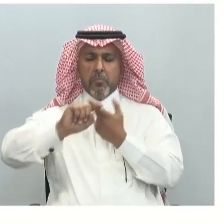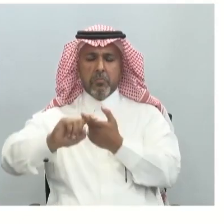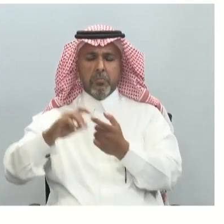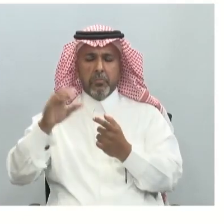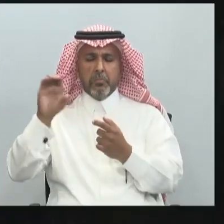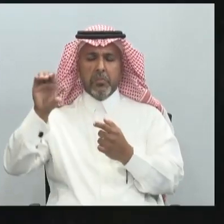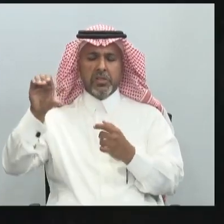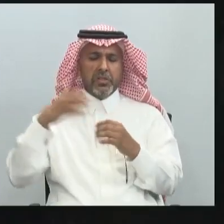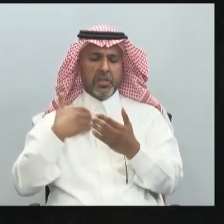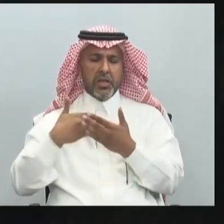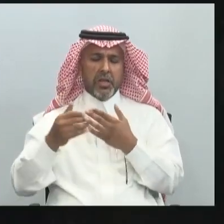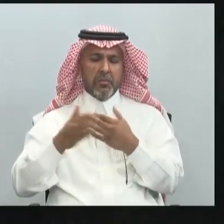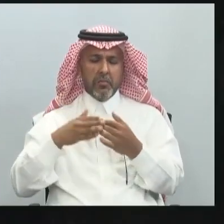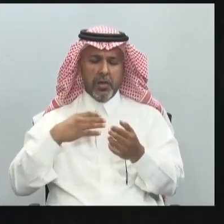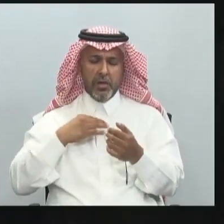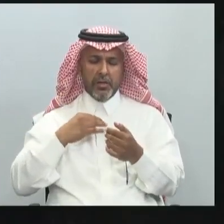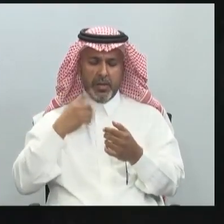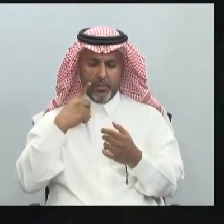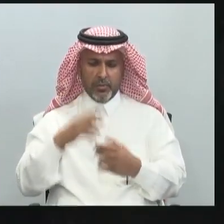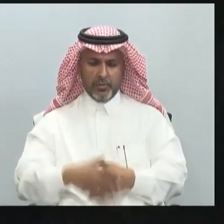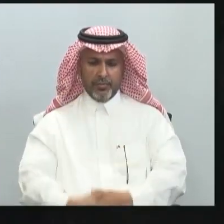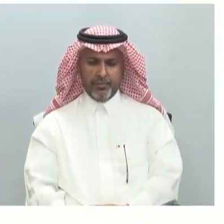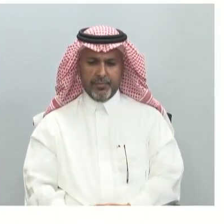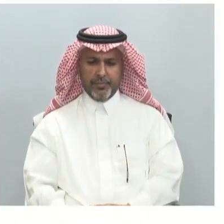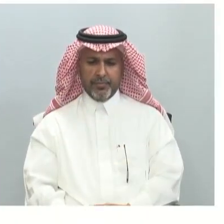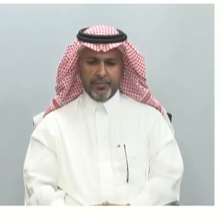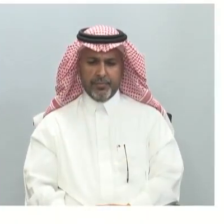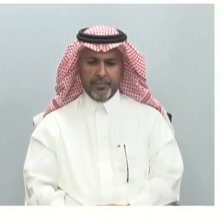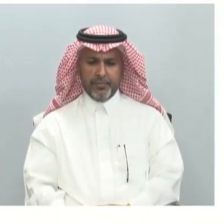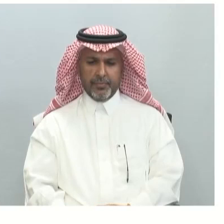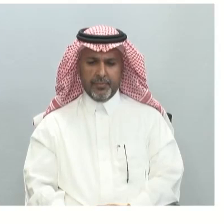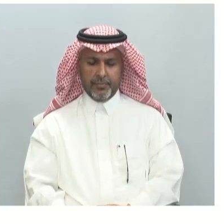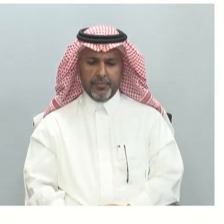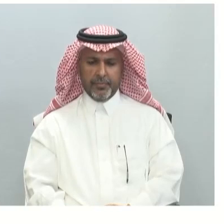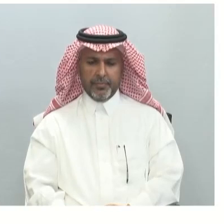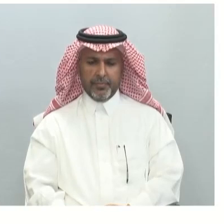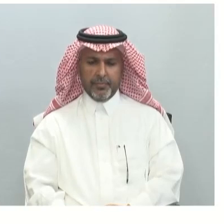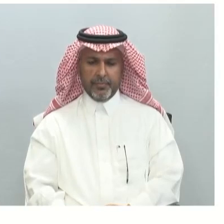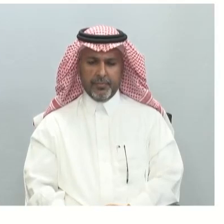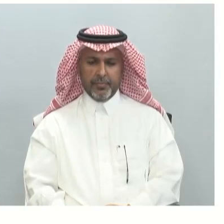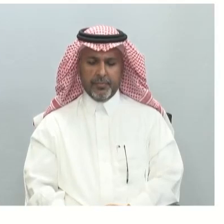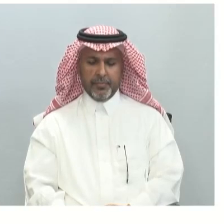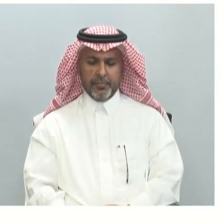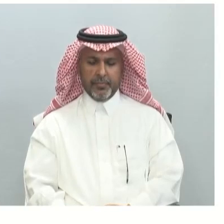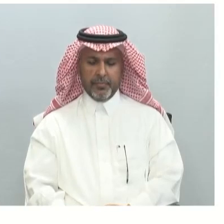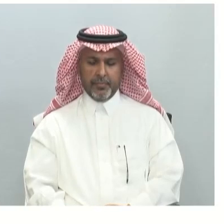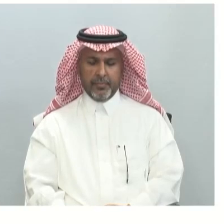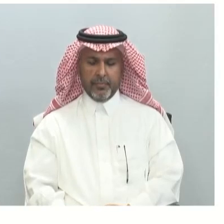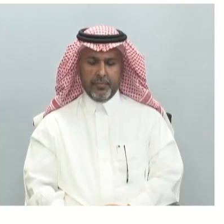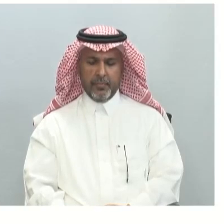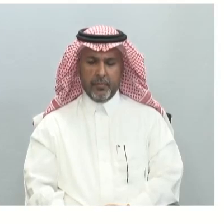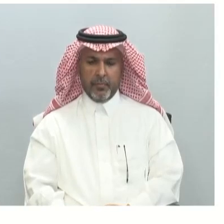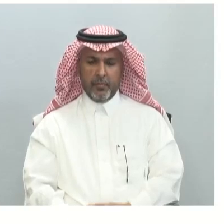تبع السي لاني استطيع اصلا اني اخليها مع السي واحط اللي هي جمع بينها وبين البي